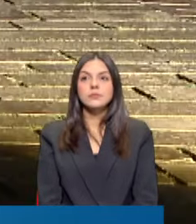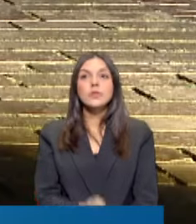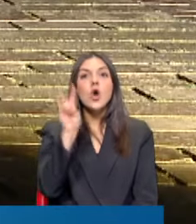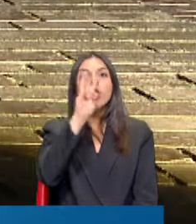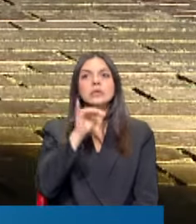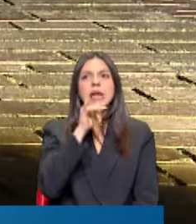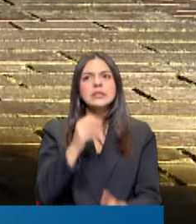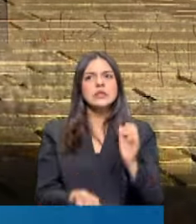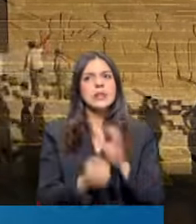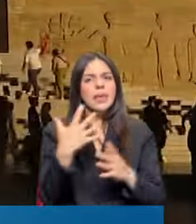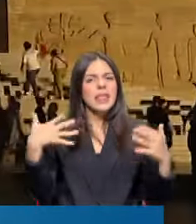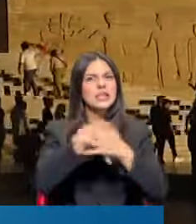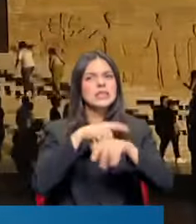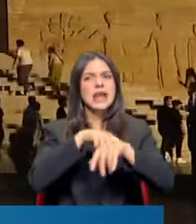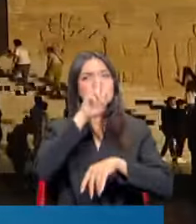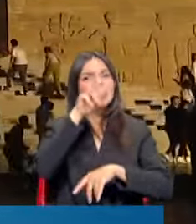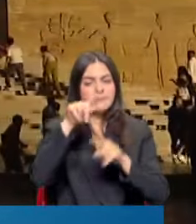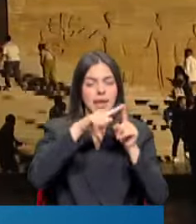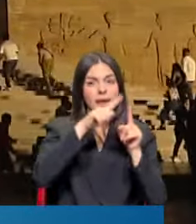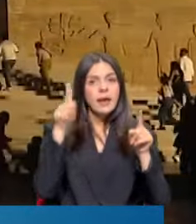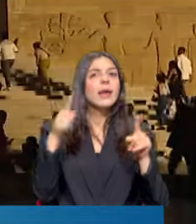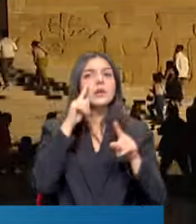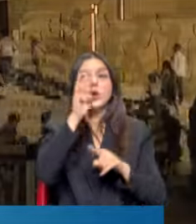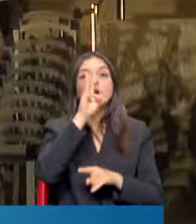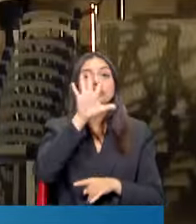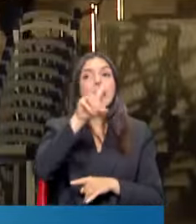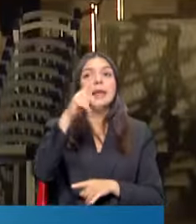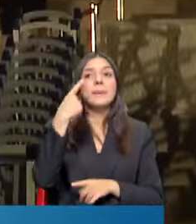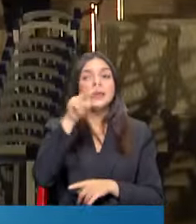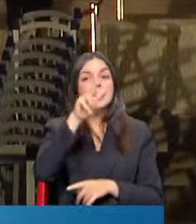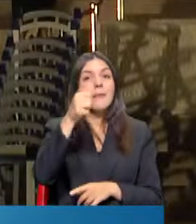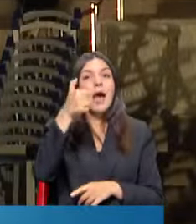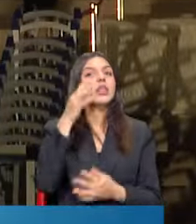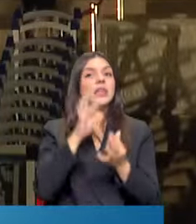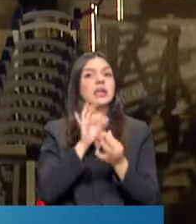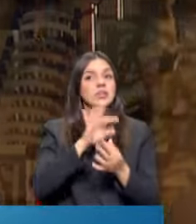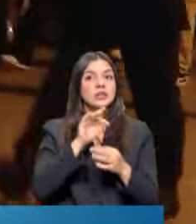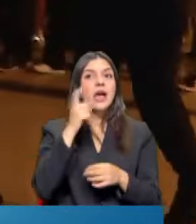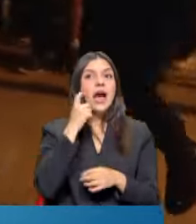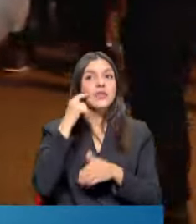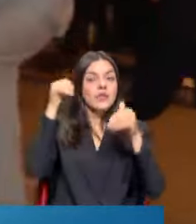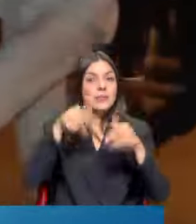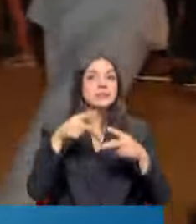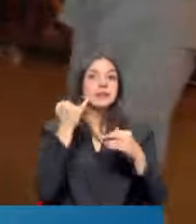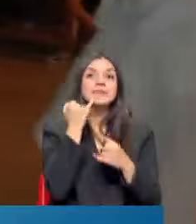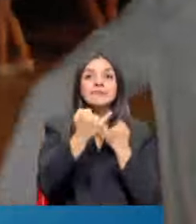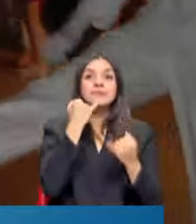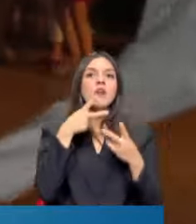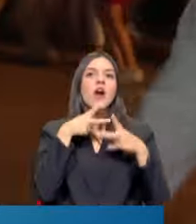30 Ağustos sabahından gece saat 22'ye kadar 352.026 kişinin Anıtkabir'i ziyaret ettiği açıklandı.